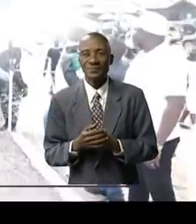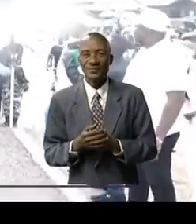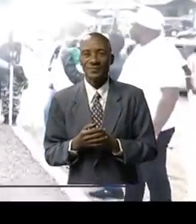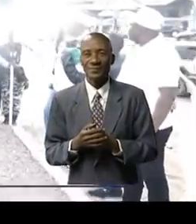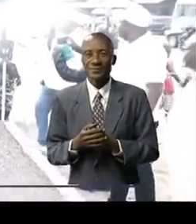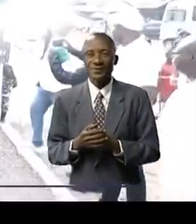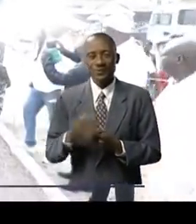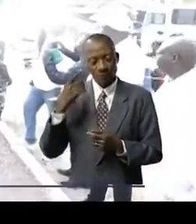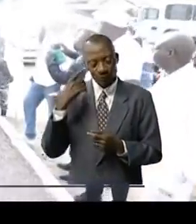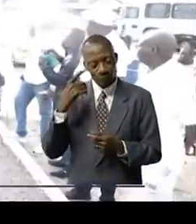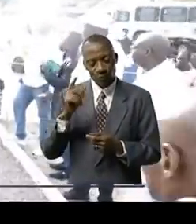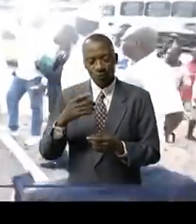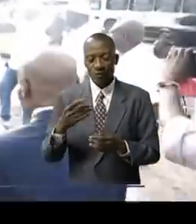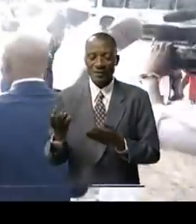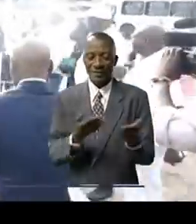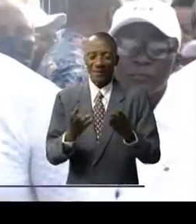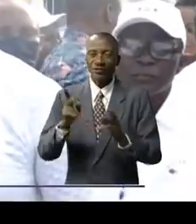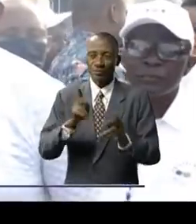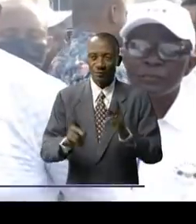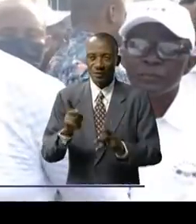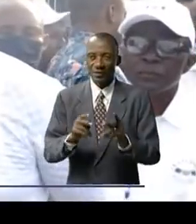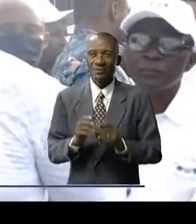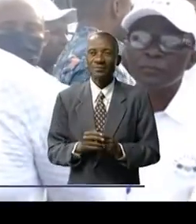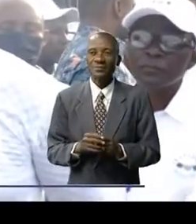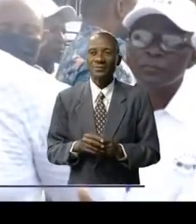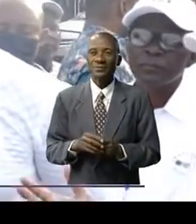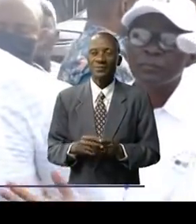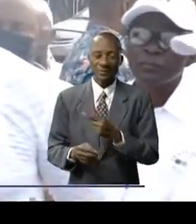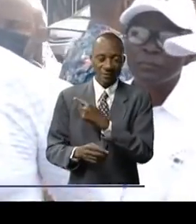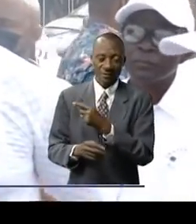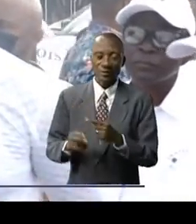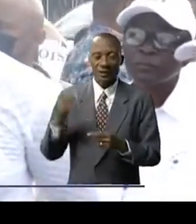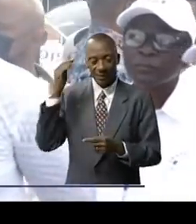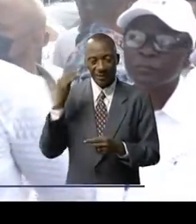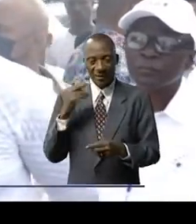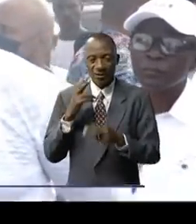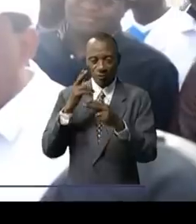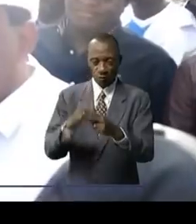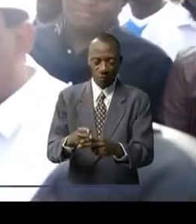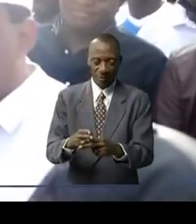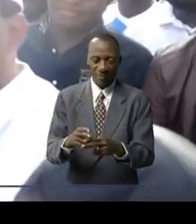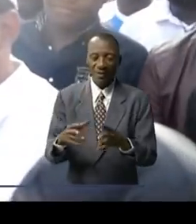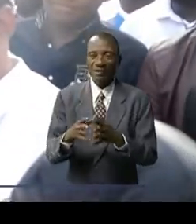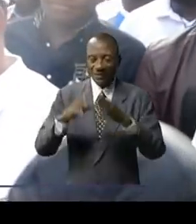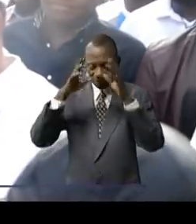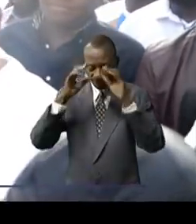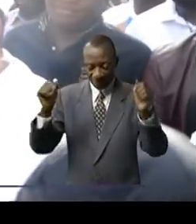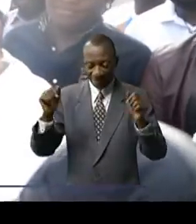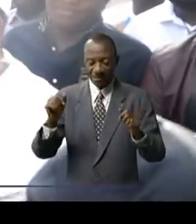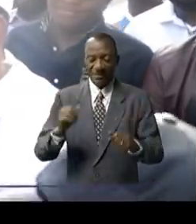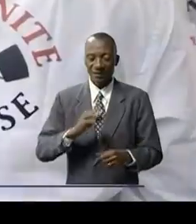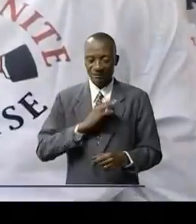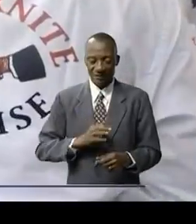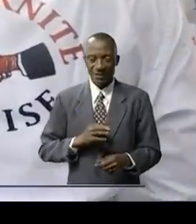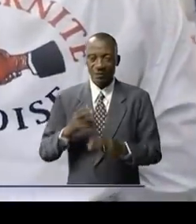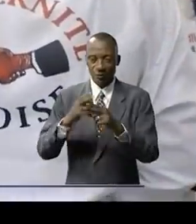du service public, Jean-Pierre Liaou, nommé dans le gouvernement des Warriors par le président de la République, Félix-Antoine Tshisekedi